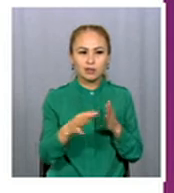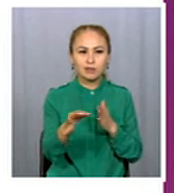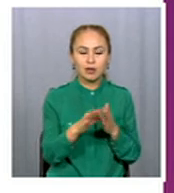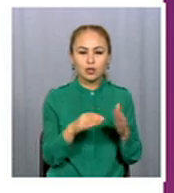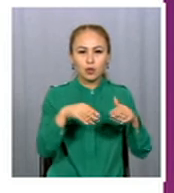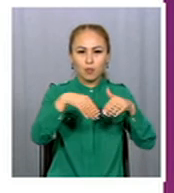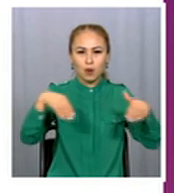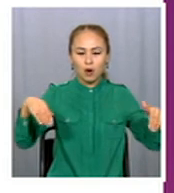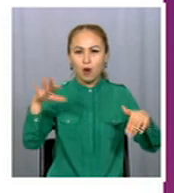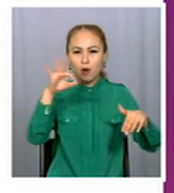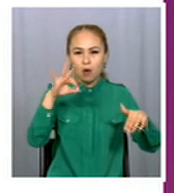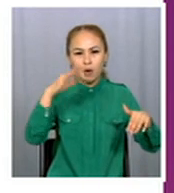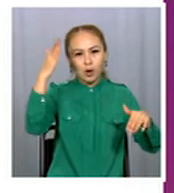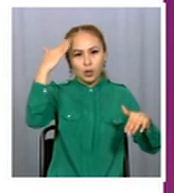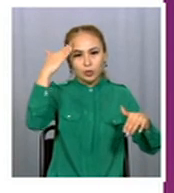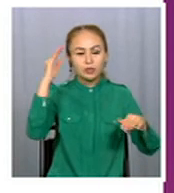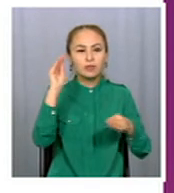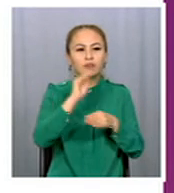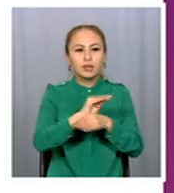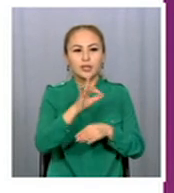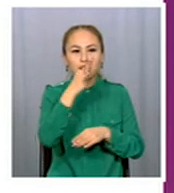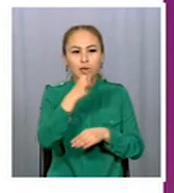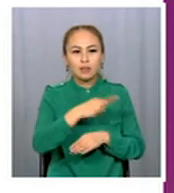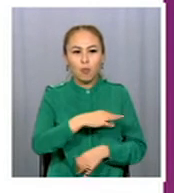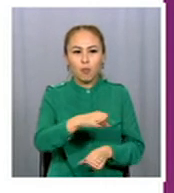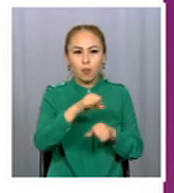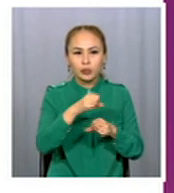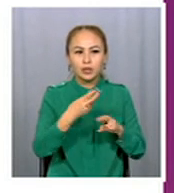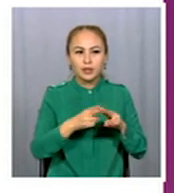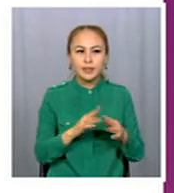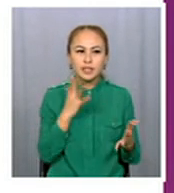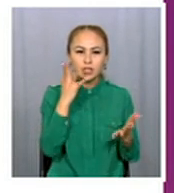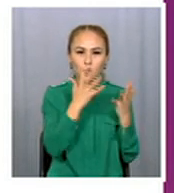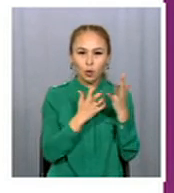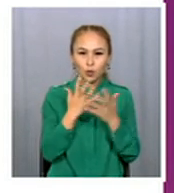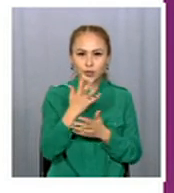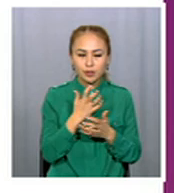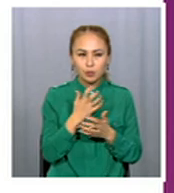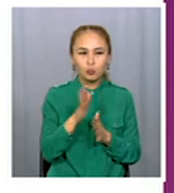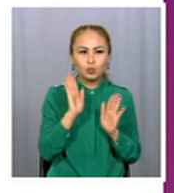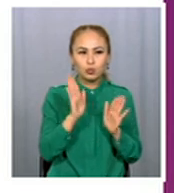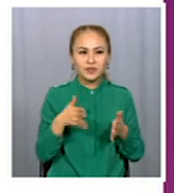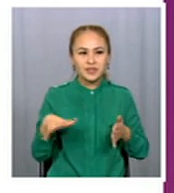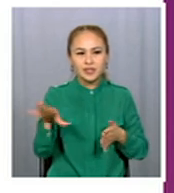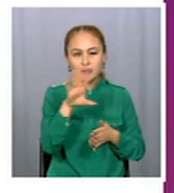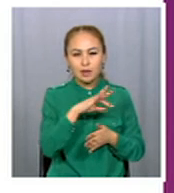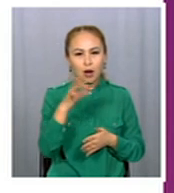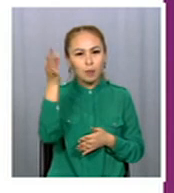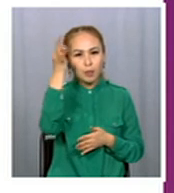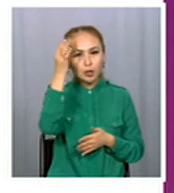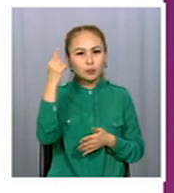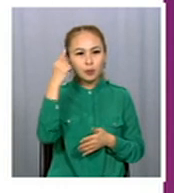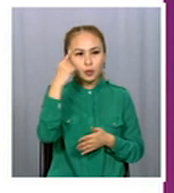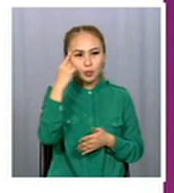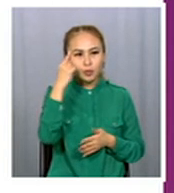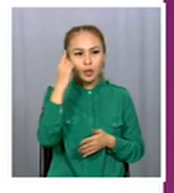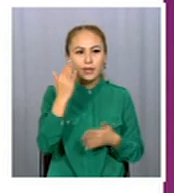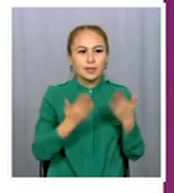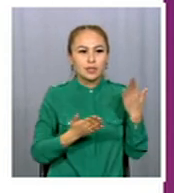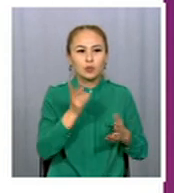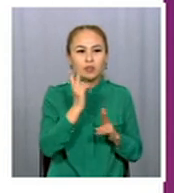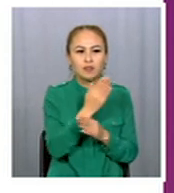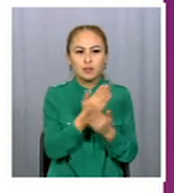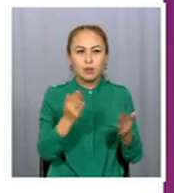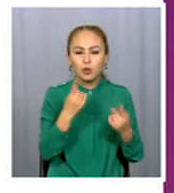росту. Сказал, бокс – дело серьезное. Пусть все об этом подумают. А если кто